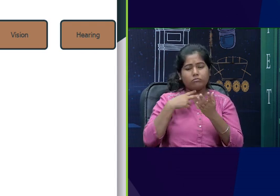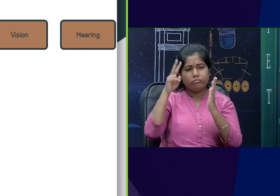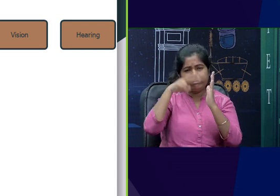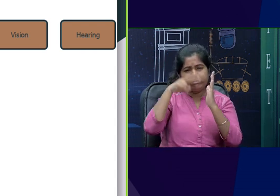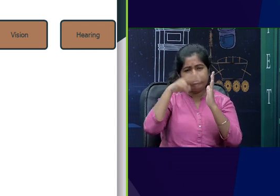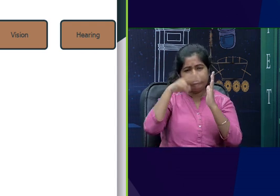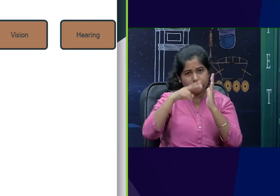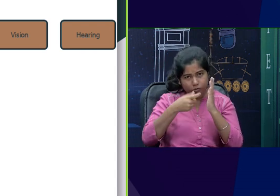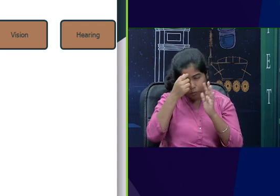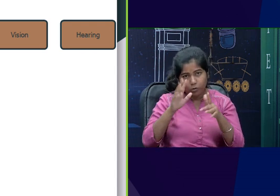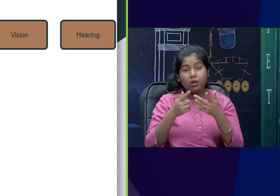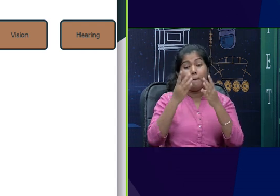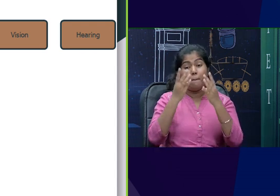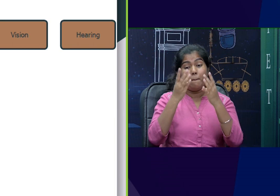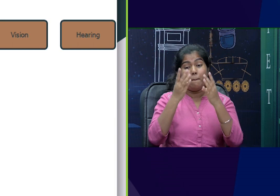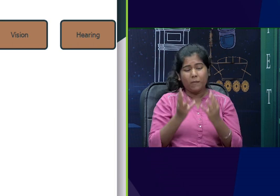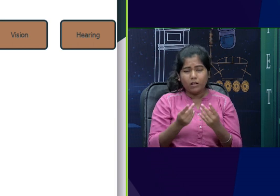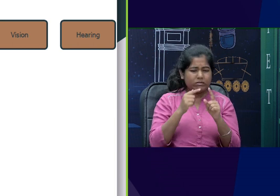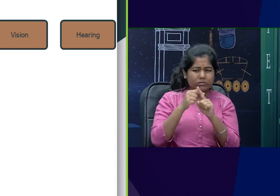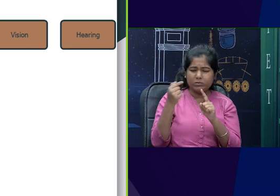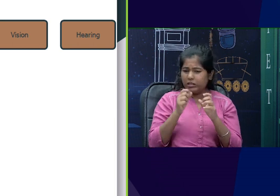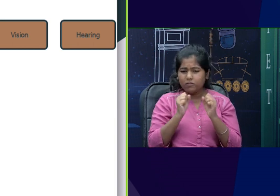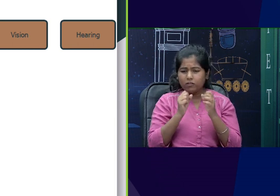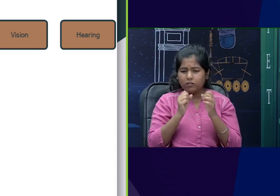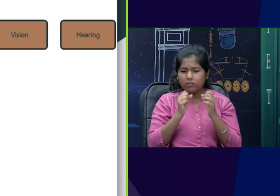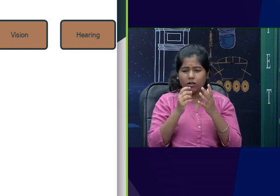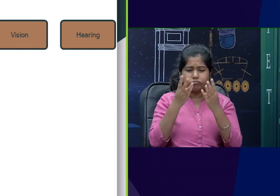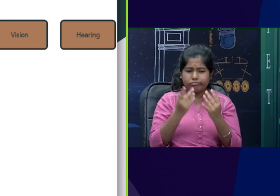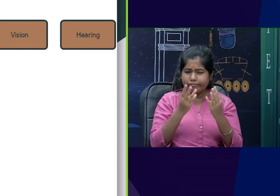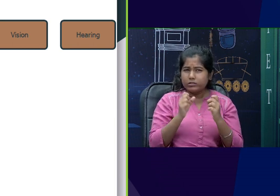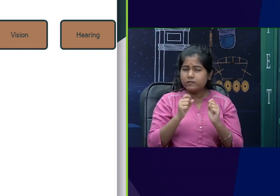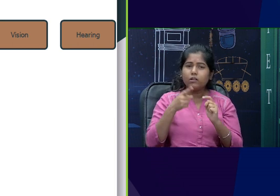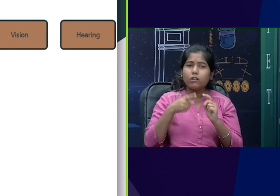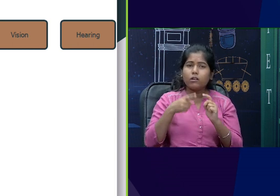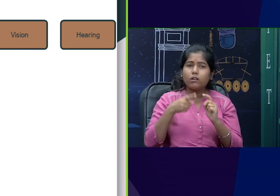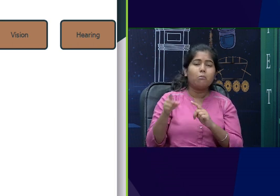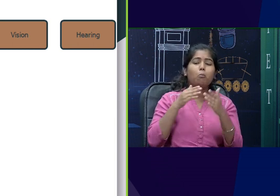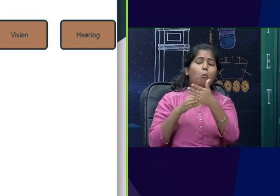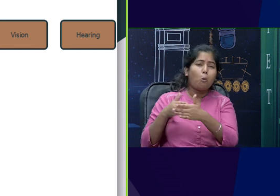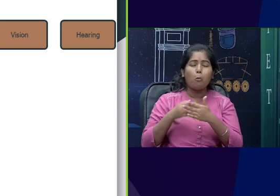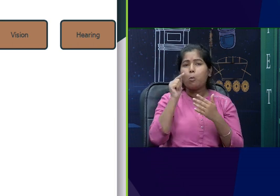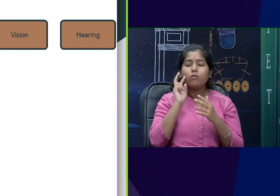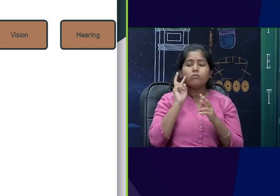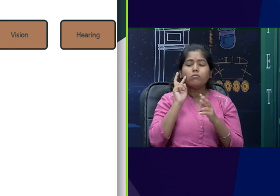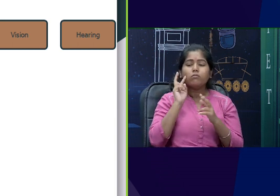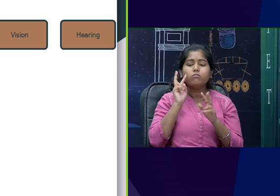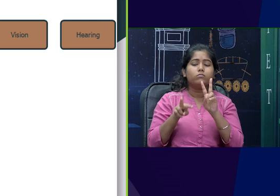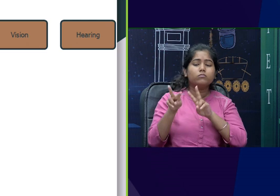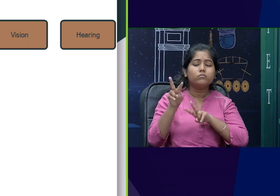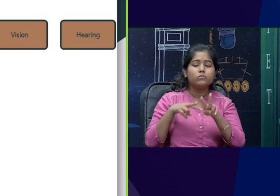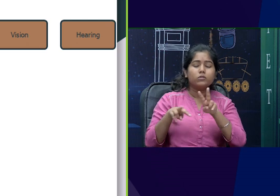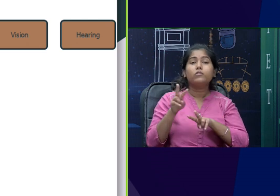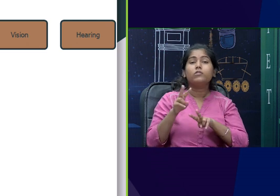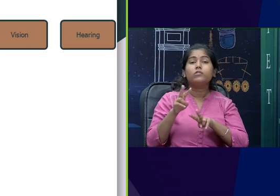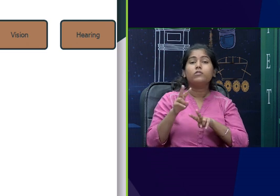बच्चे को मैथ की कैलकुलेशन करने में डिफिकल्टी आ रही है, ये चीज़ें हो सकती है, तो जब वो देखेंगे कि इनको डिफिकल्टी आ रही है तो एक टीम बनकर,